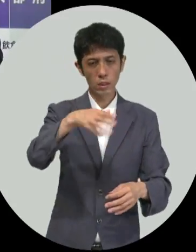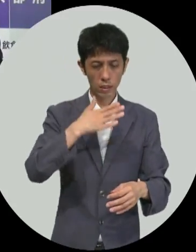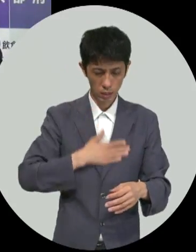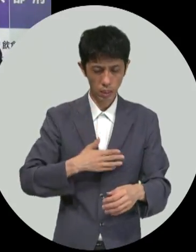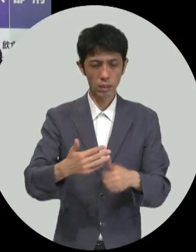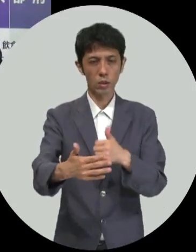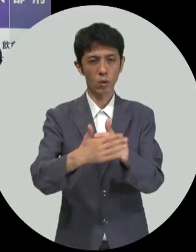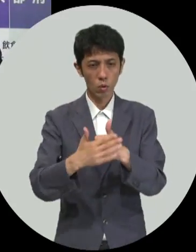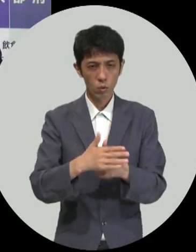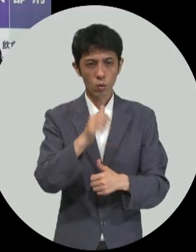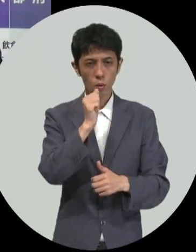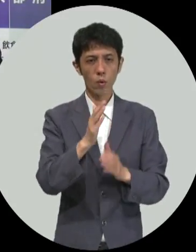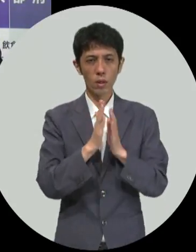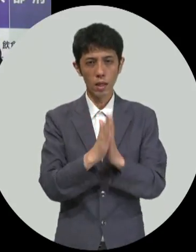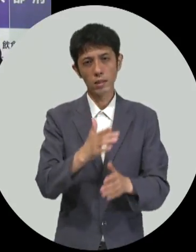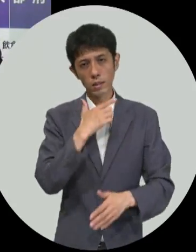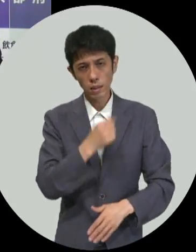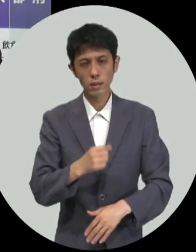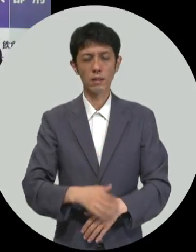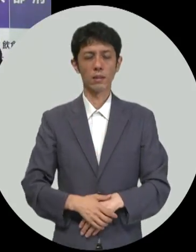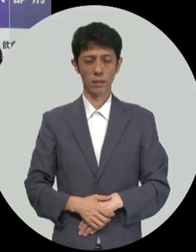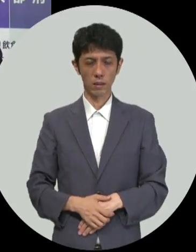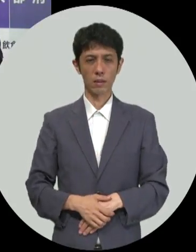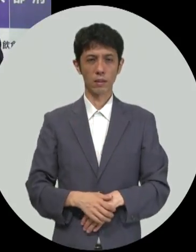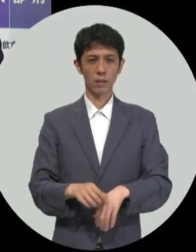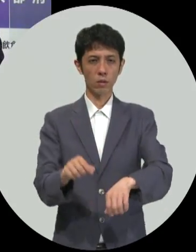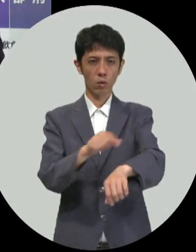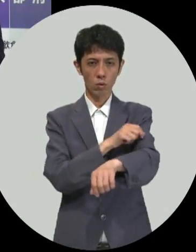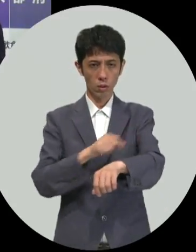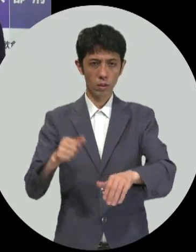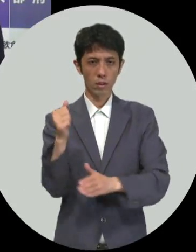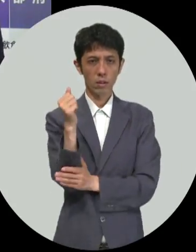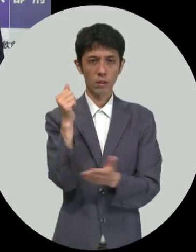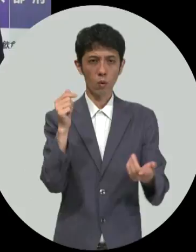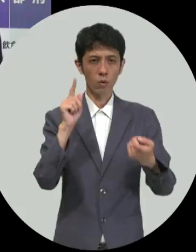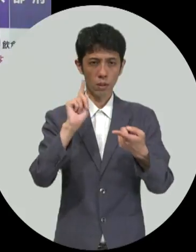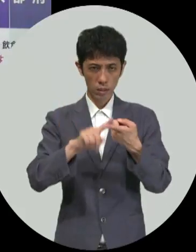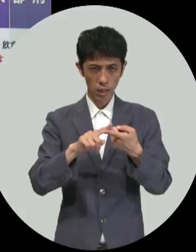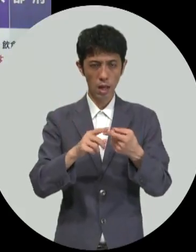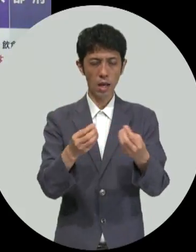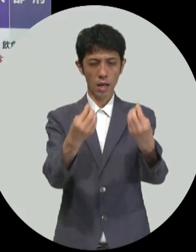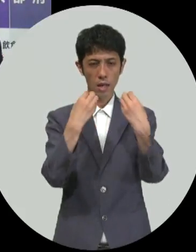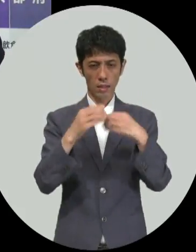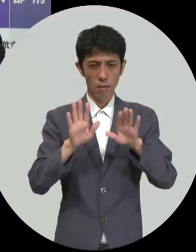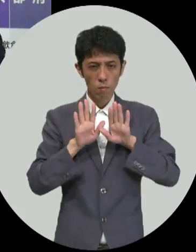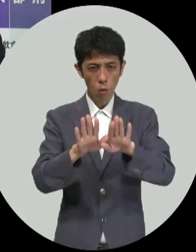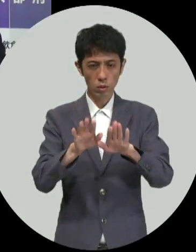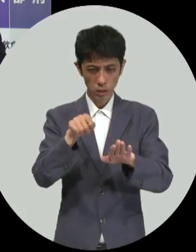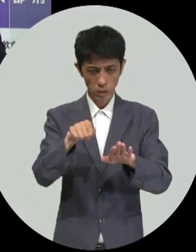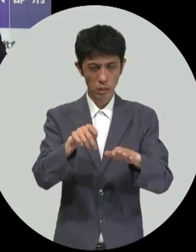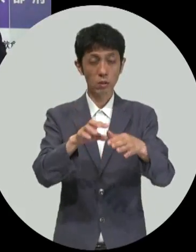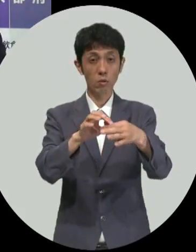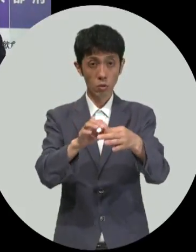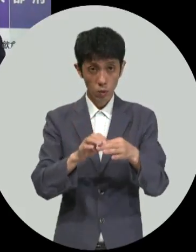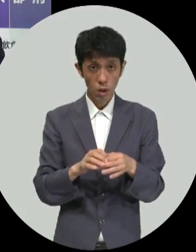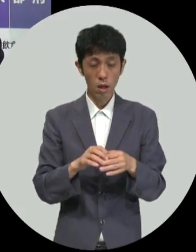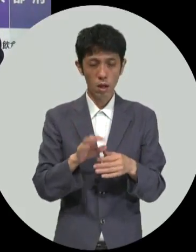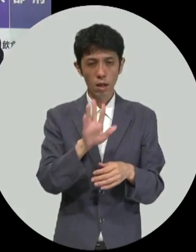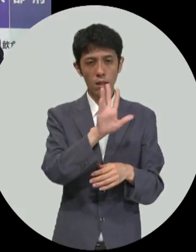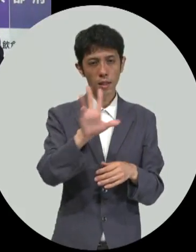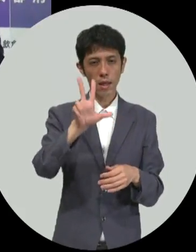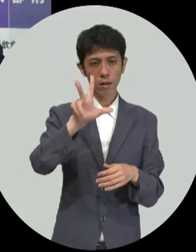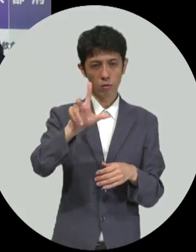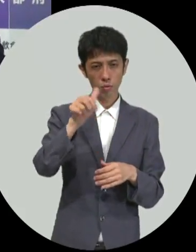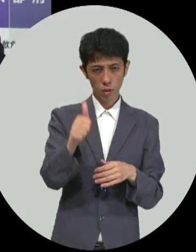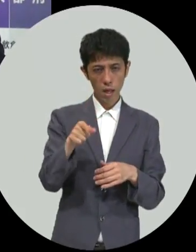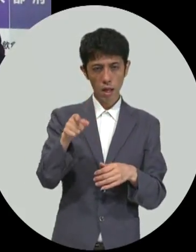ご協力を賜りたいと思っております。特に基本的な感染防止措置につきましては、変異株、デルタ株で